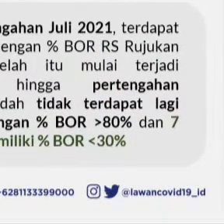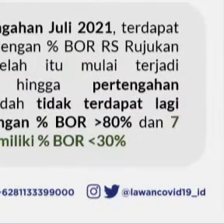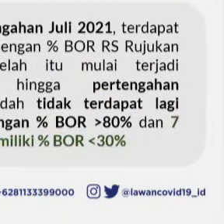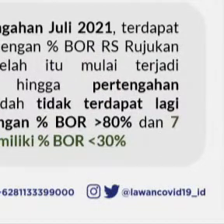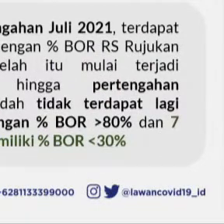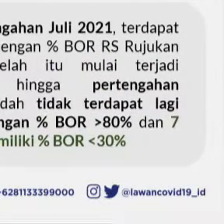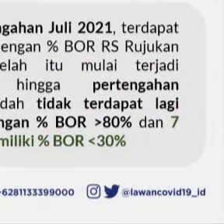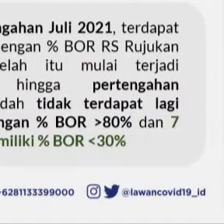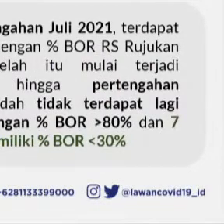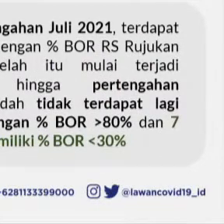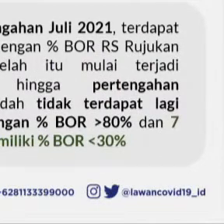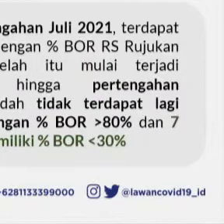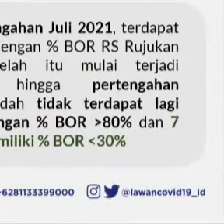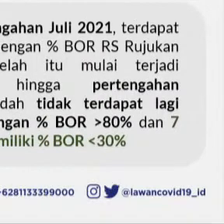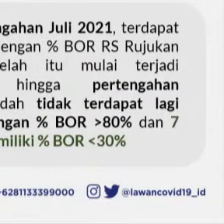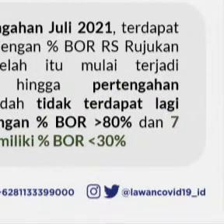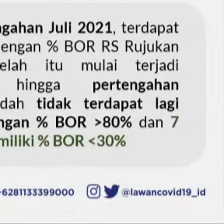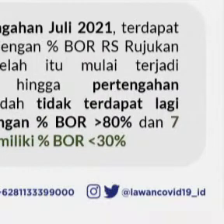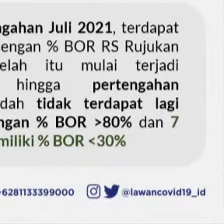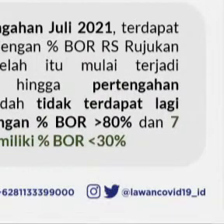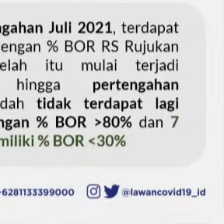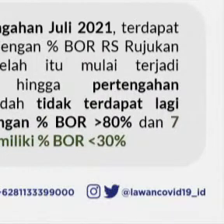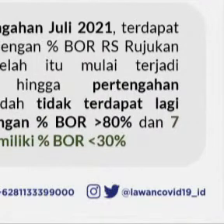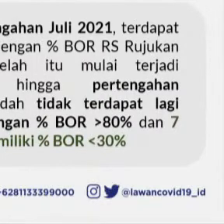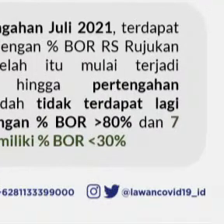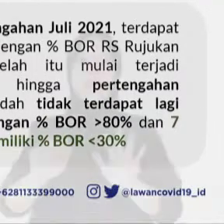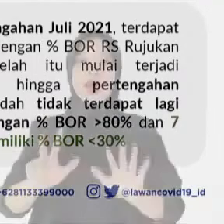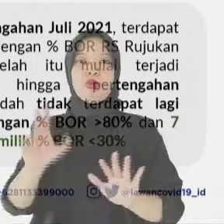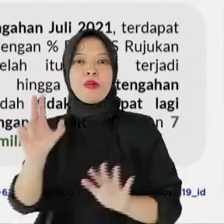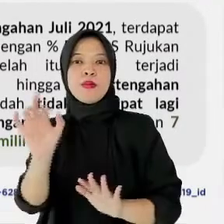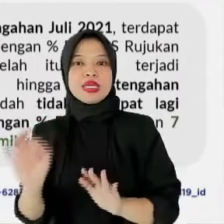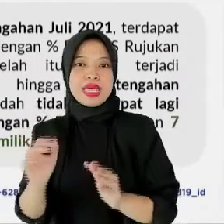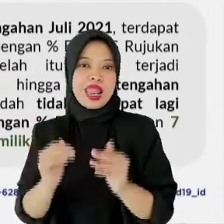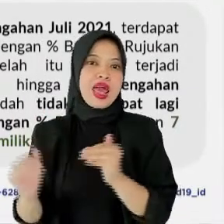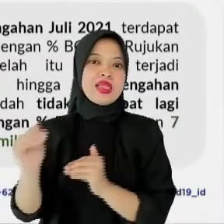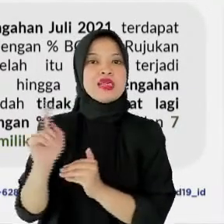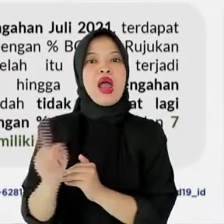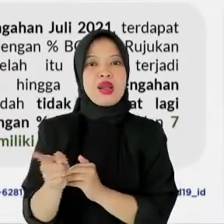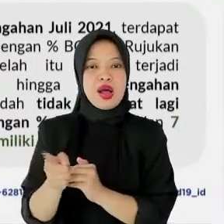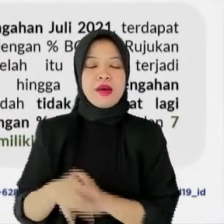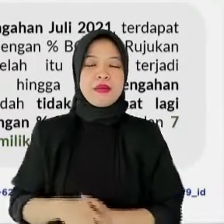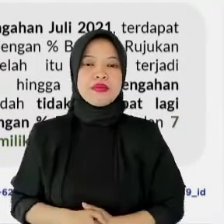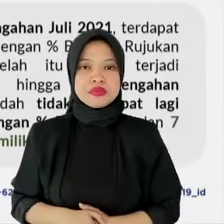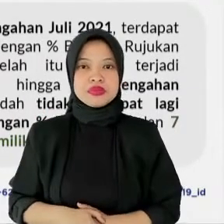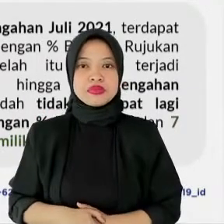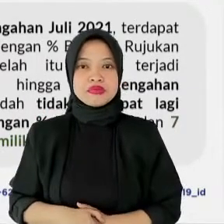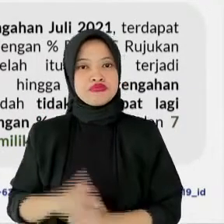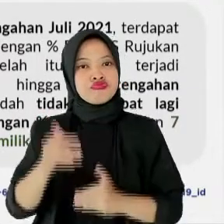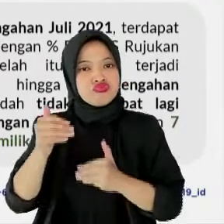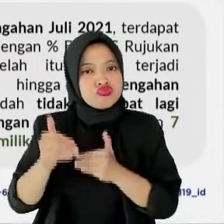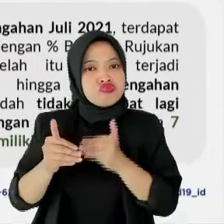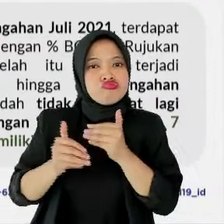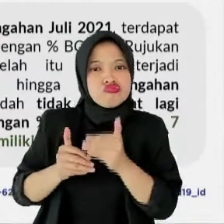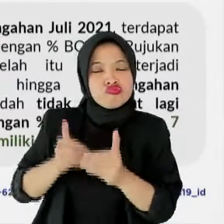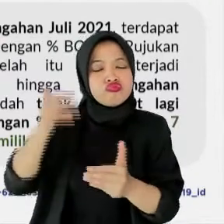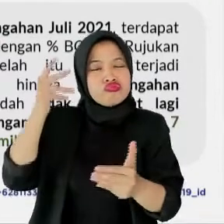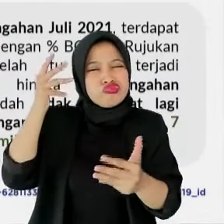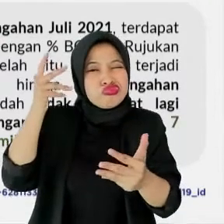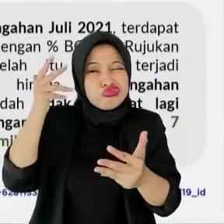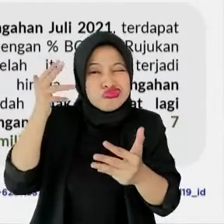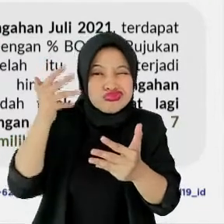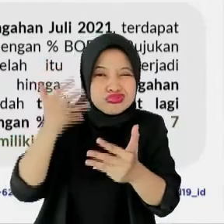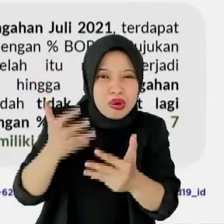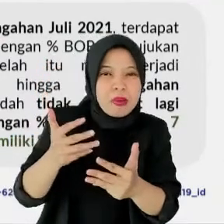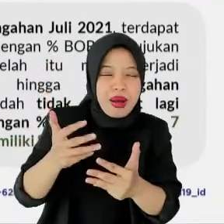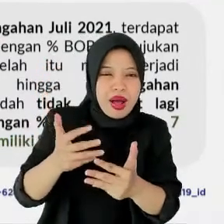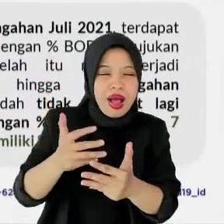semuanya. Di mana 9 diantaranya di atas 80%. Tapi kita lihat lagi seiring waktu gitu ya, mulai